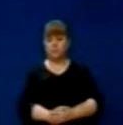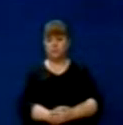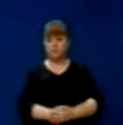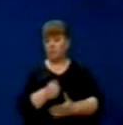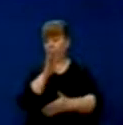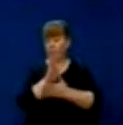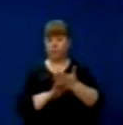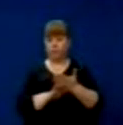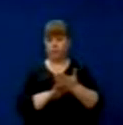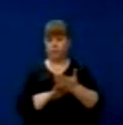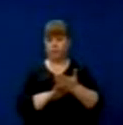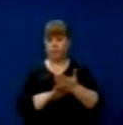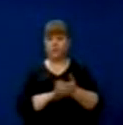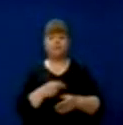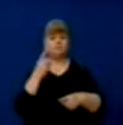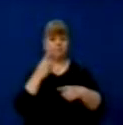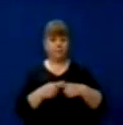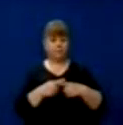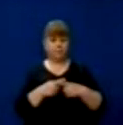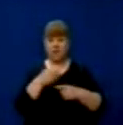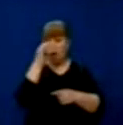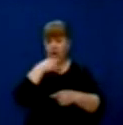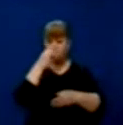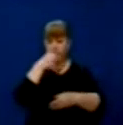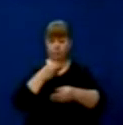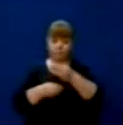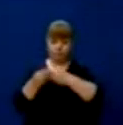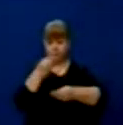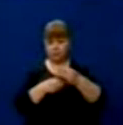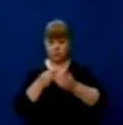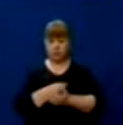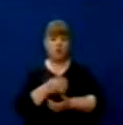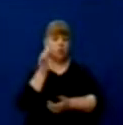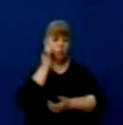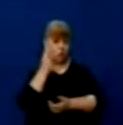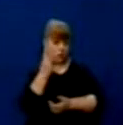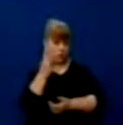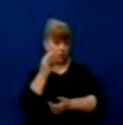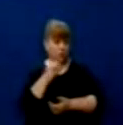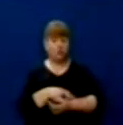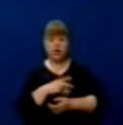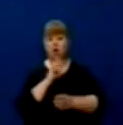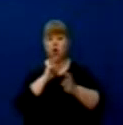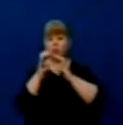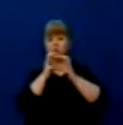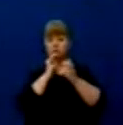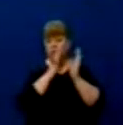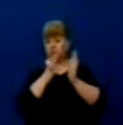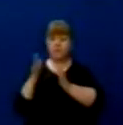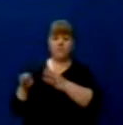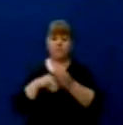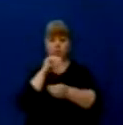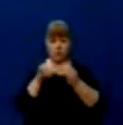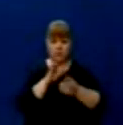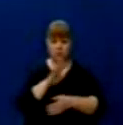Fillimisht tjeri të bindur se furnizimi është realizu që është para 2 ditësh në bazë komunikimit të regull që në kome prindrit e këtëre